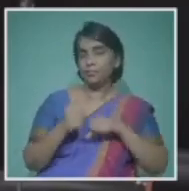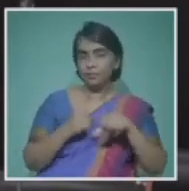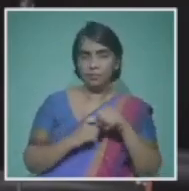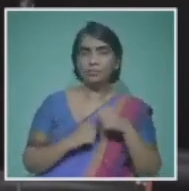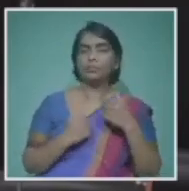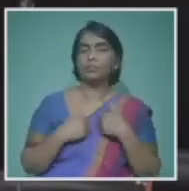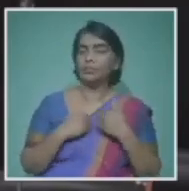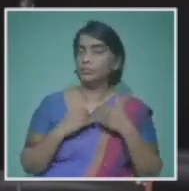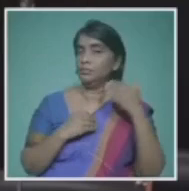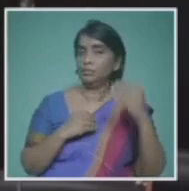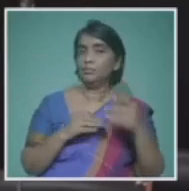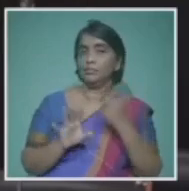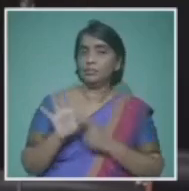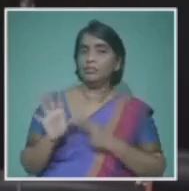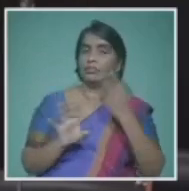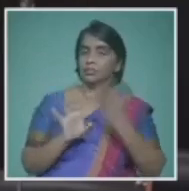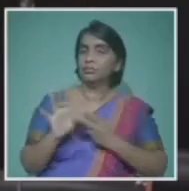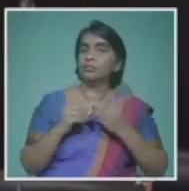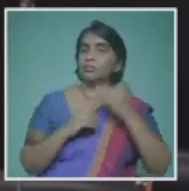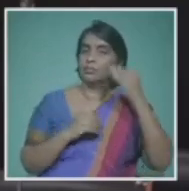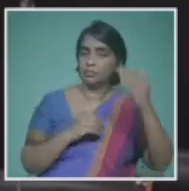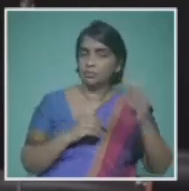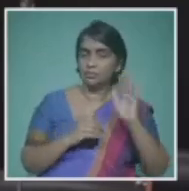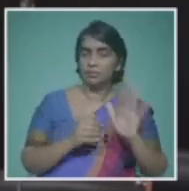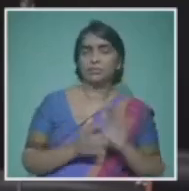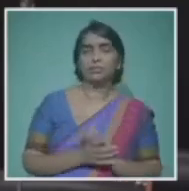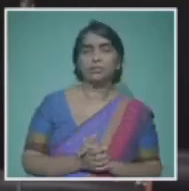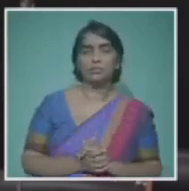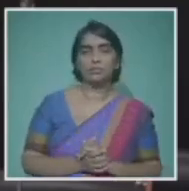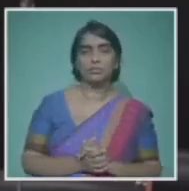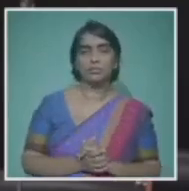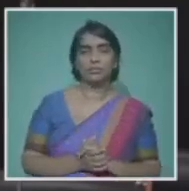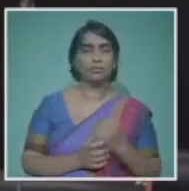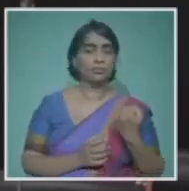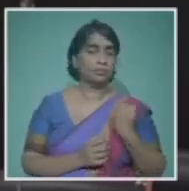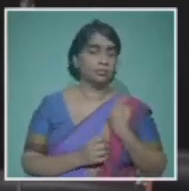ඉතින් අපි එතෙන්ට ඊළඟ අවුරුදු දෙක තුනේදී යමු. අපි